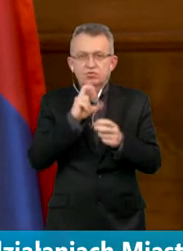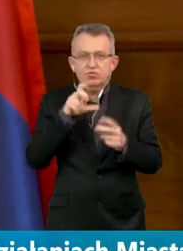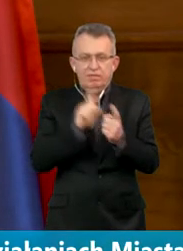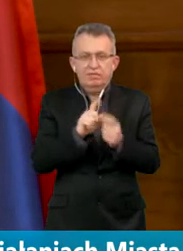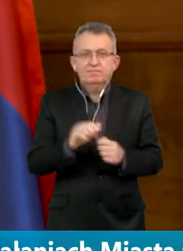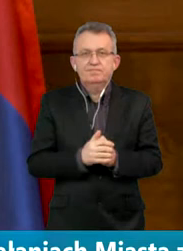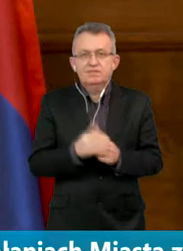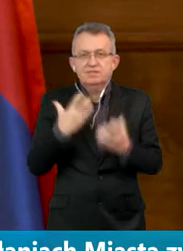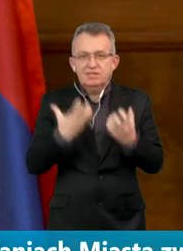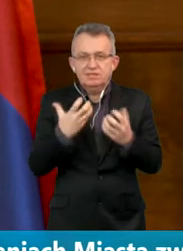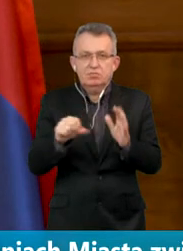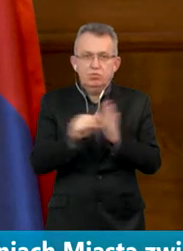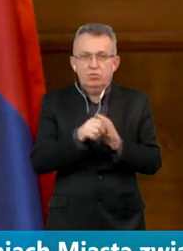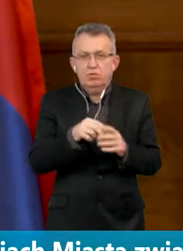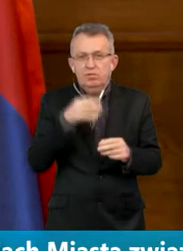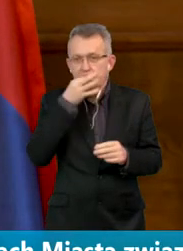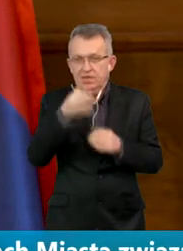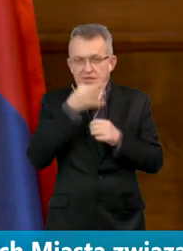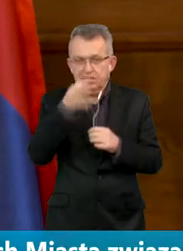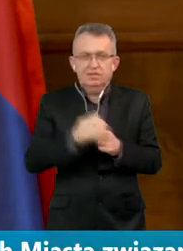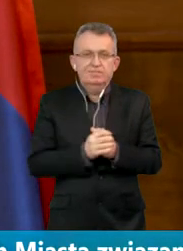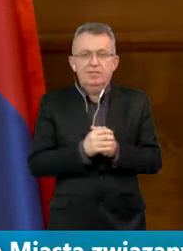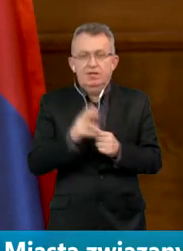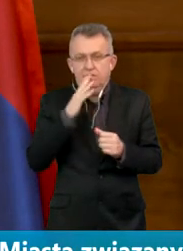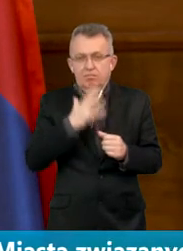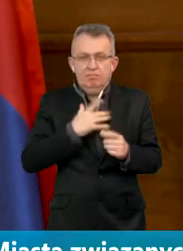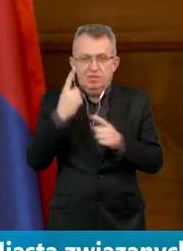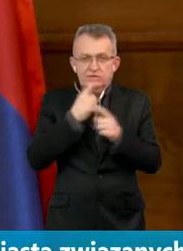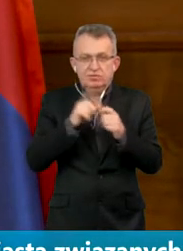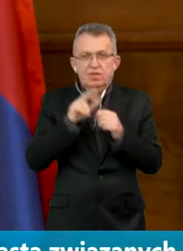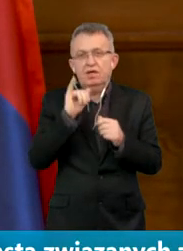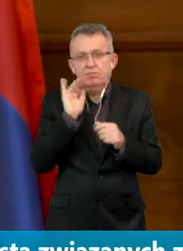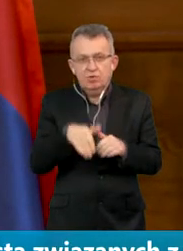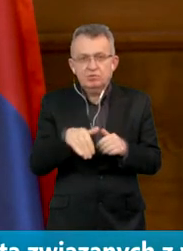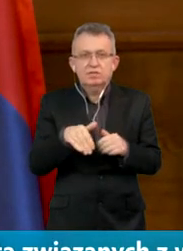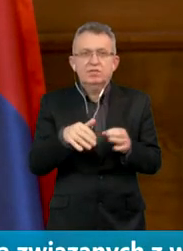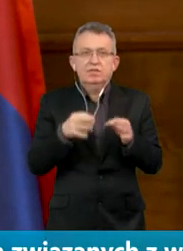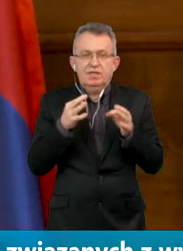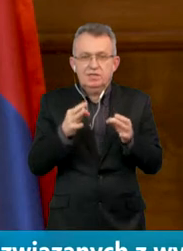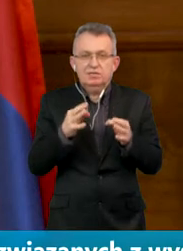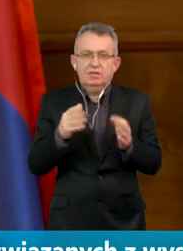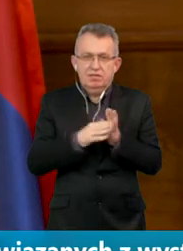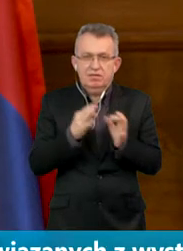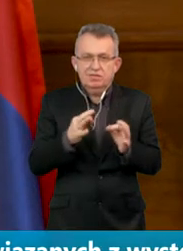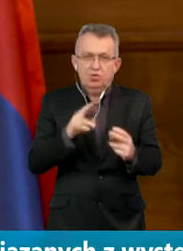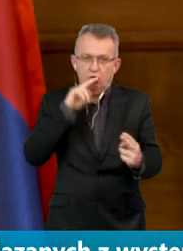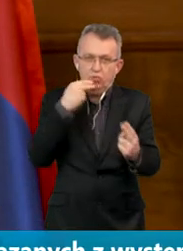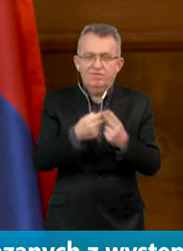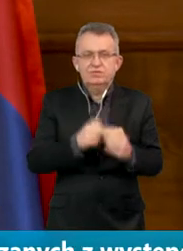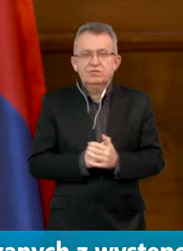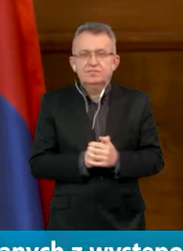zachęcam do zadawania pytań. Mam nadzieję, że na większość z nich będę w stanie na bieżąco